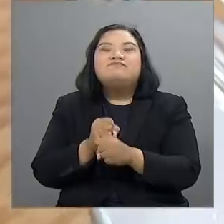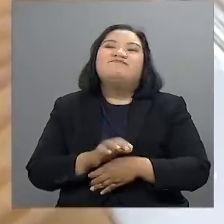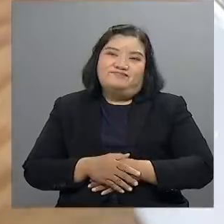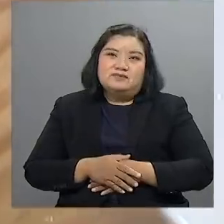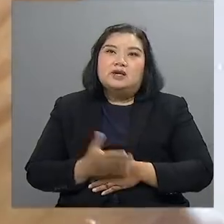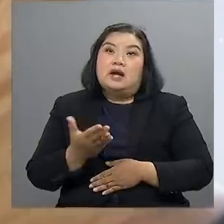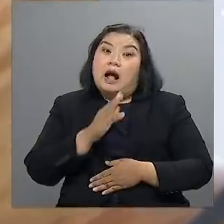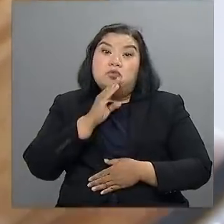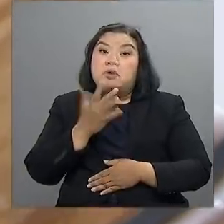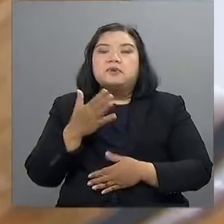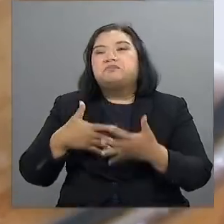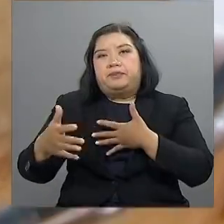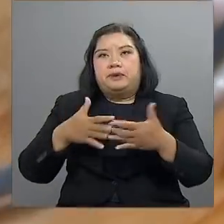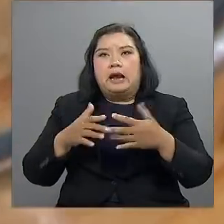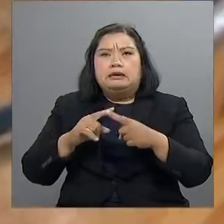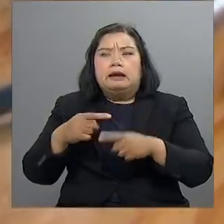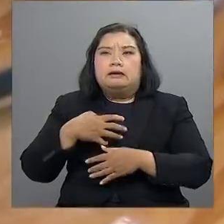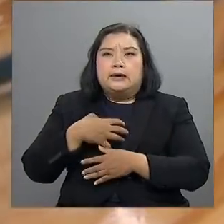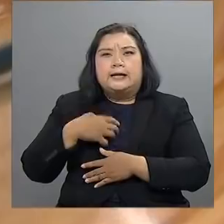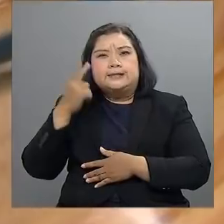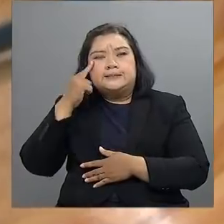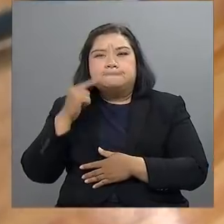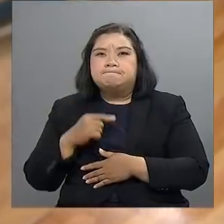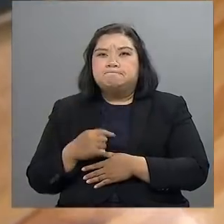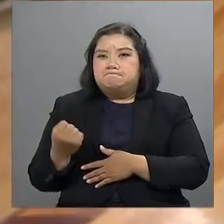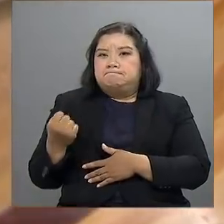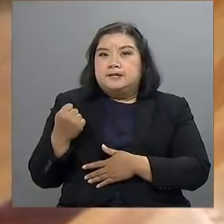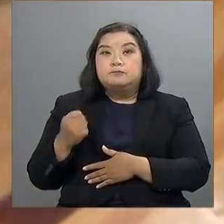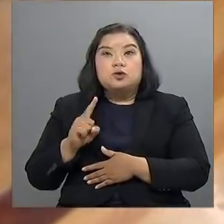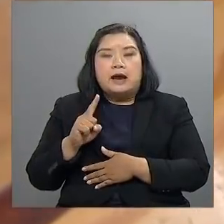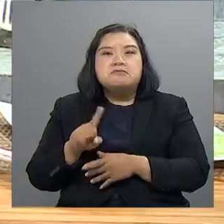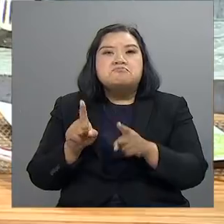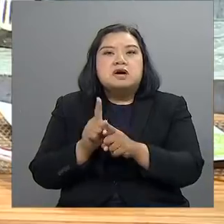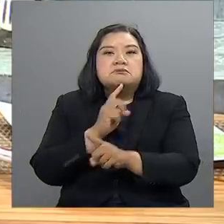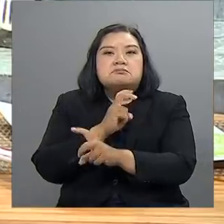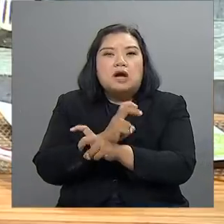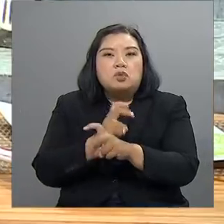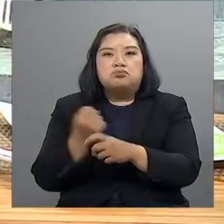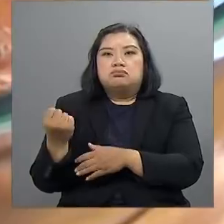ยนะคะเพียงแต่ว่าพี่แววต้องการเพิ่มแคลเซียมในเมนูนี้ด้วยค่ะ